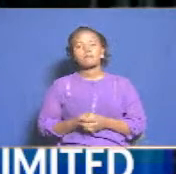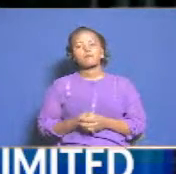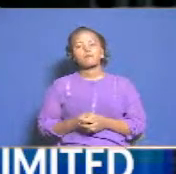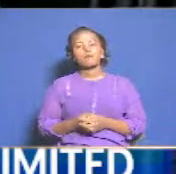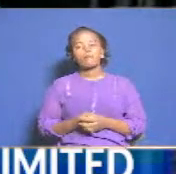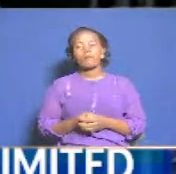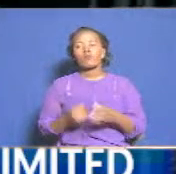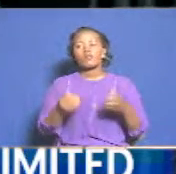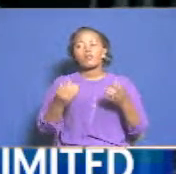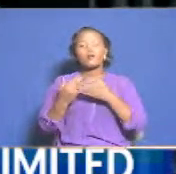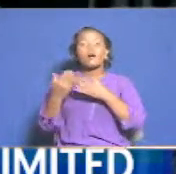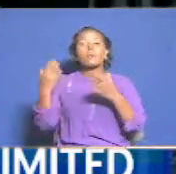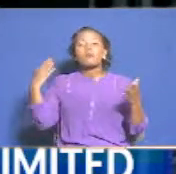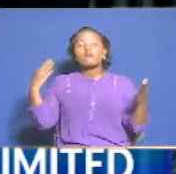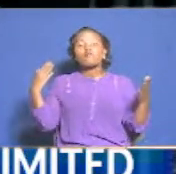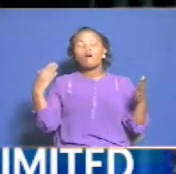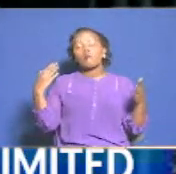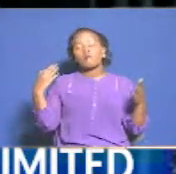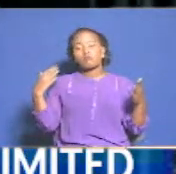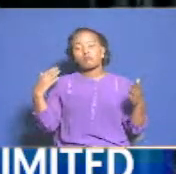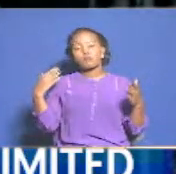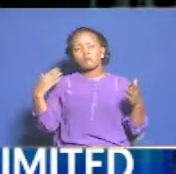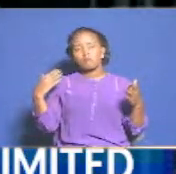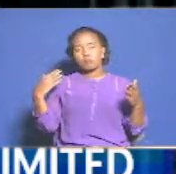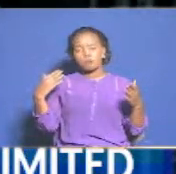umesikia, na nilisema wakati nilikuwa KMC,